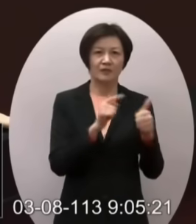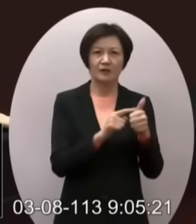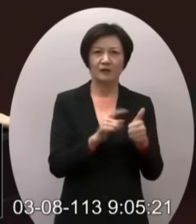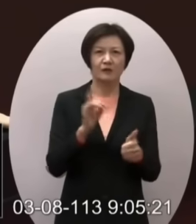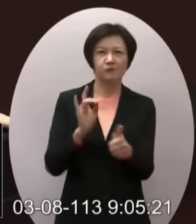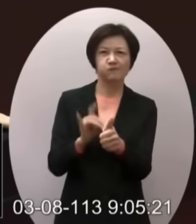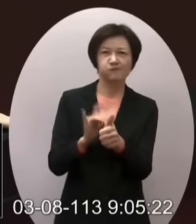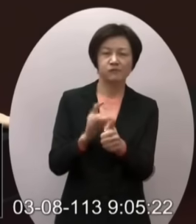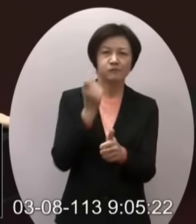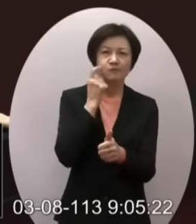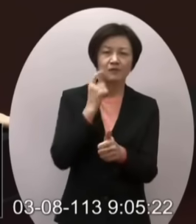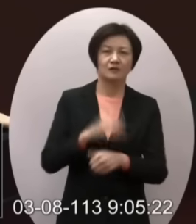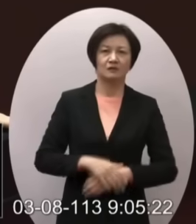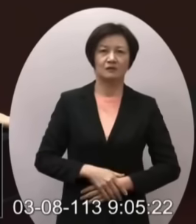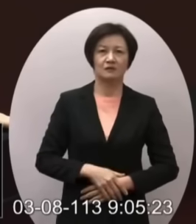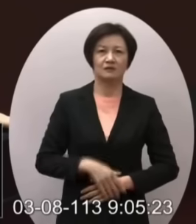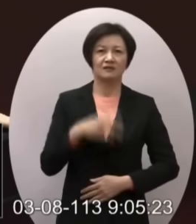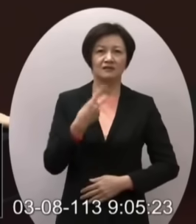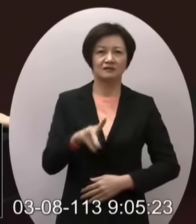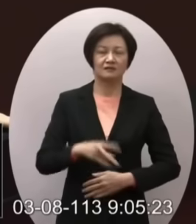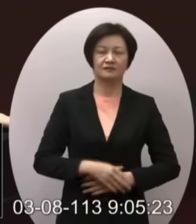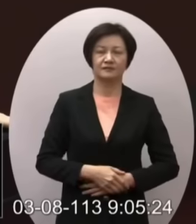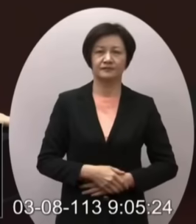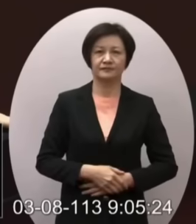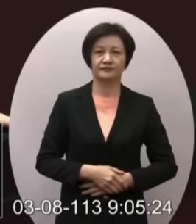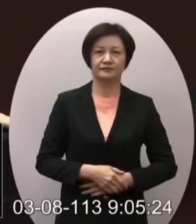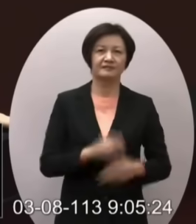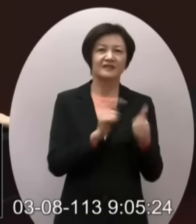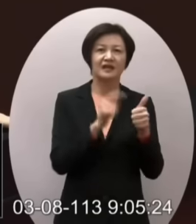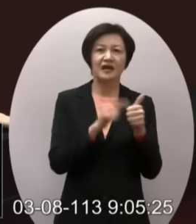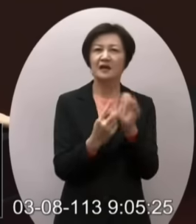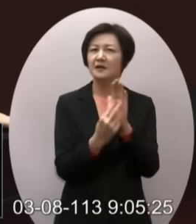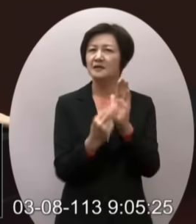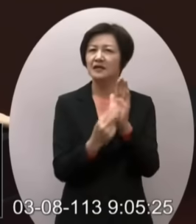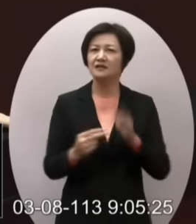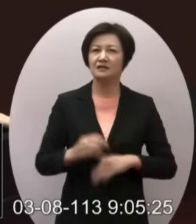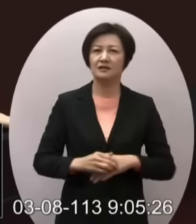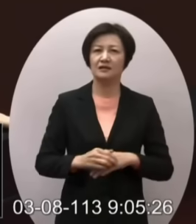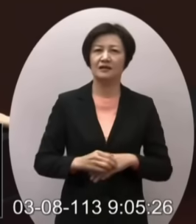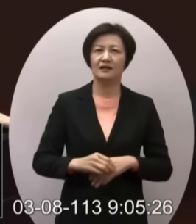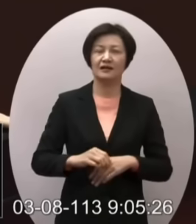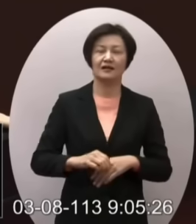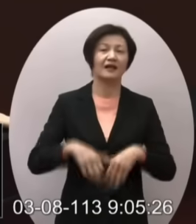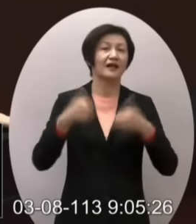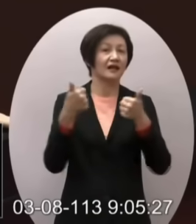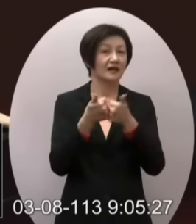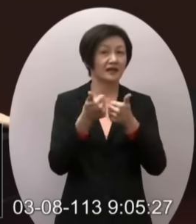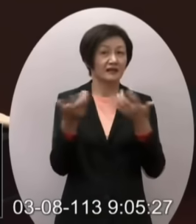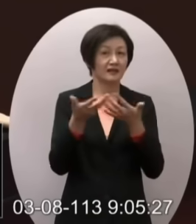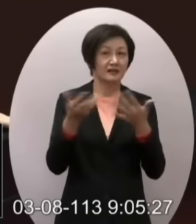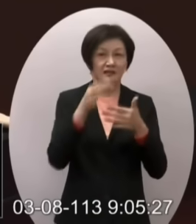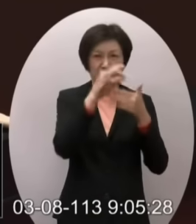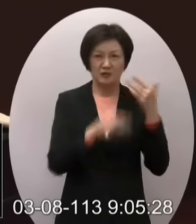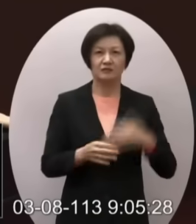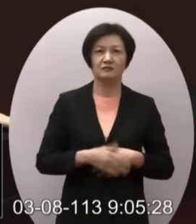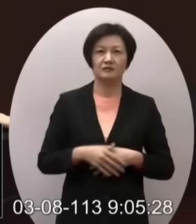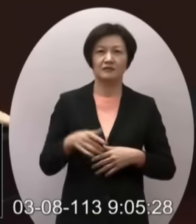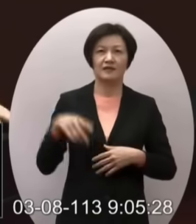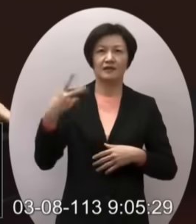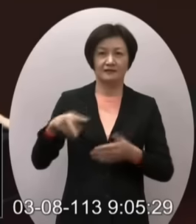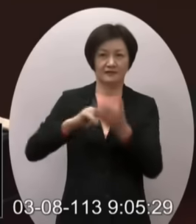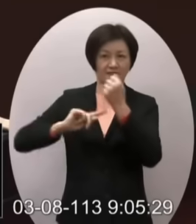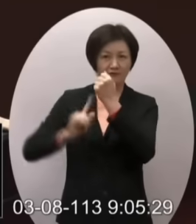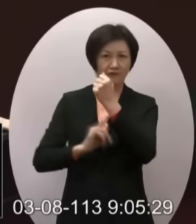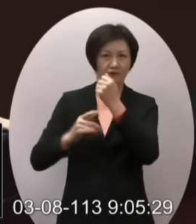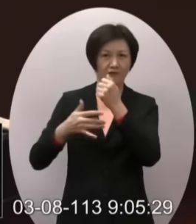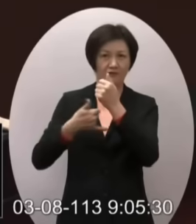谎，他还搬出不存在的立法院的议事规则跟立法委员职权行使